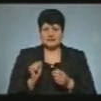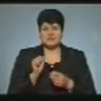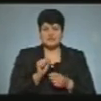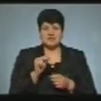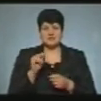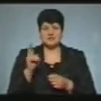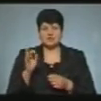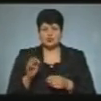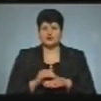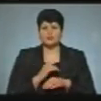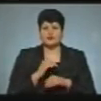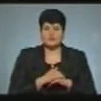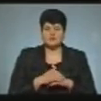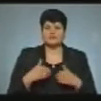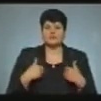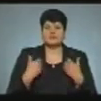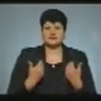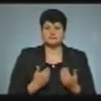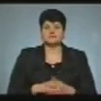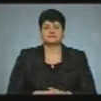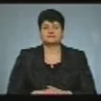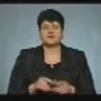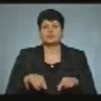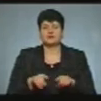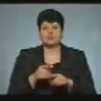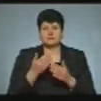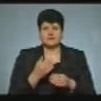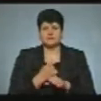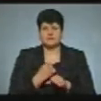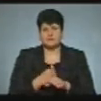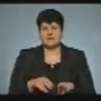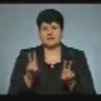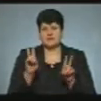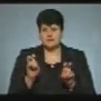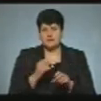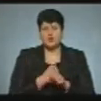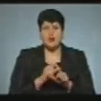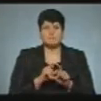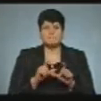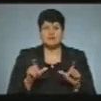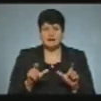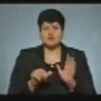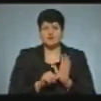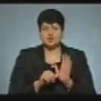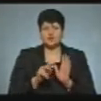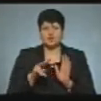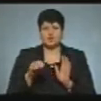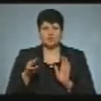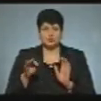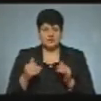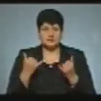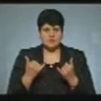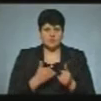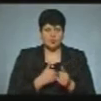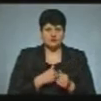Чечко. Доброго вечора, Анастасія. Вітаю, Людмила. Отож, ти працювала над темою аптеки з 6 лютого. І наразі я